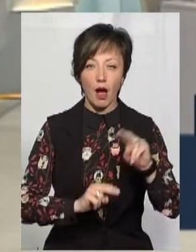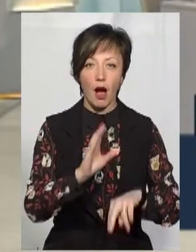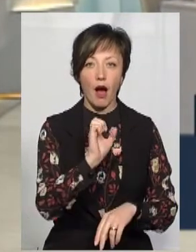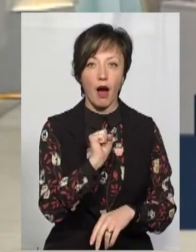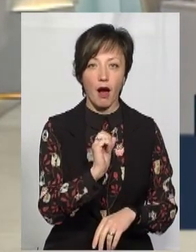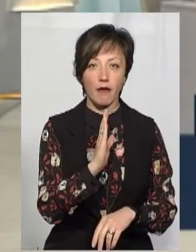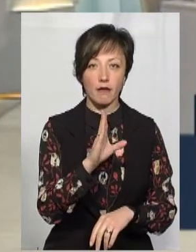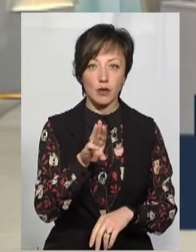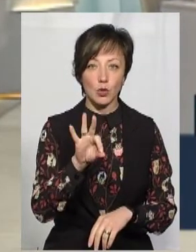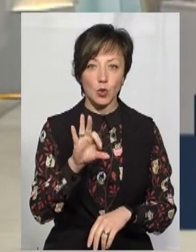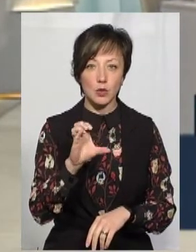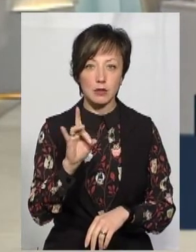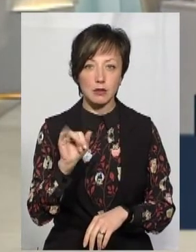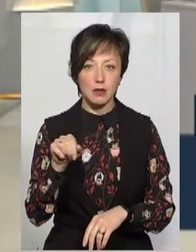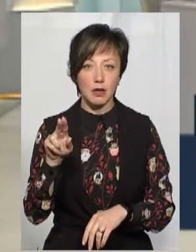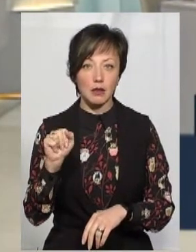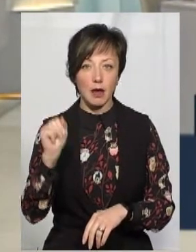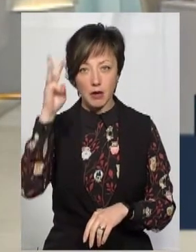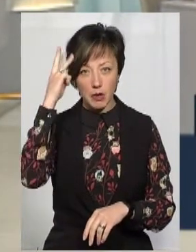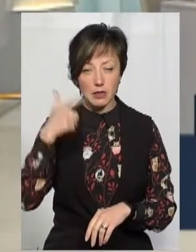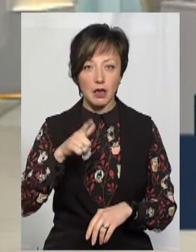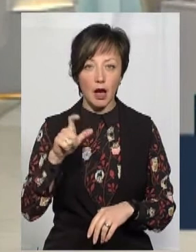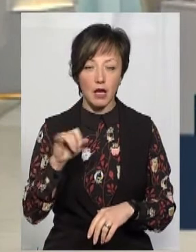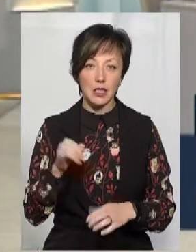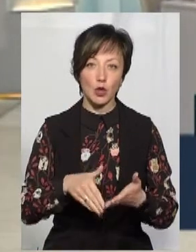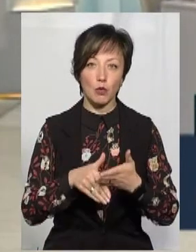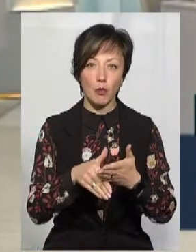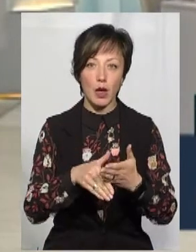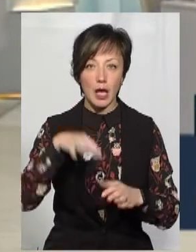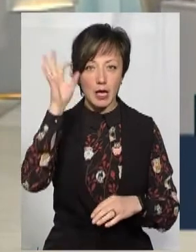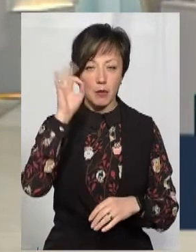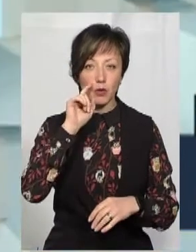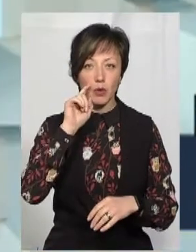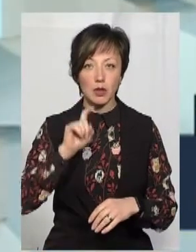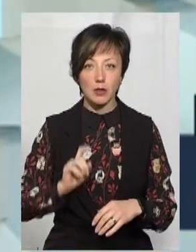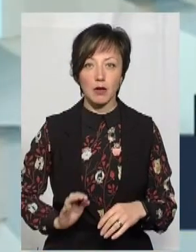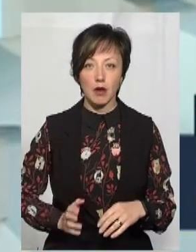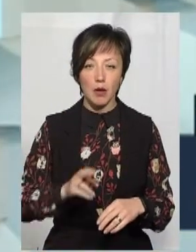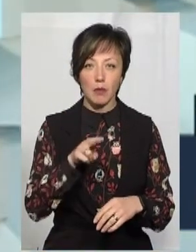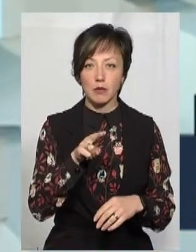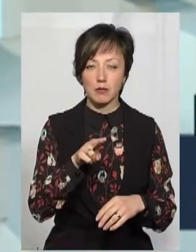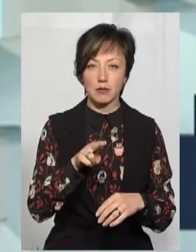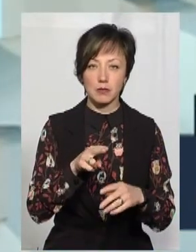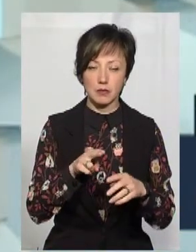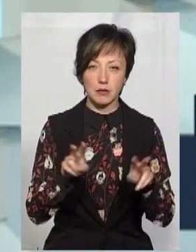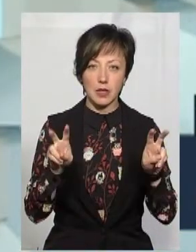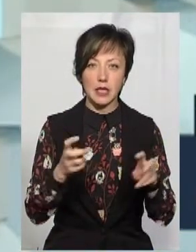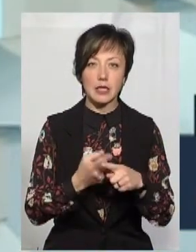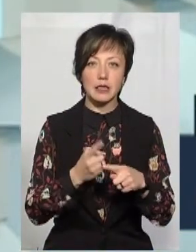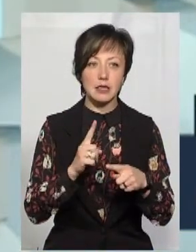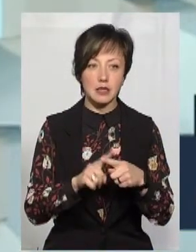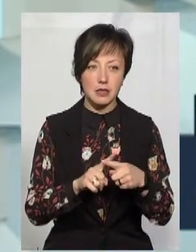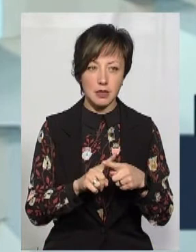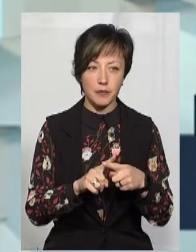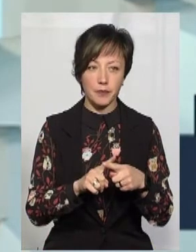компанія. Це була допомога від «Хмельницьгазу», і це була допомога від німецько-української компанії 2К. Тобто це були де засоби від